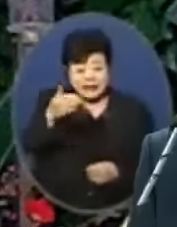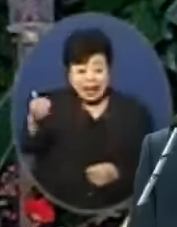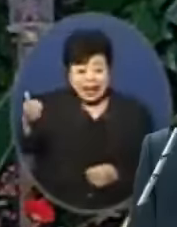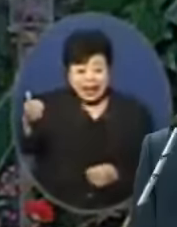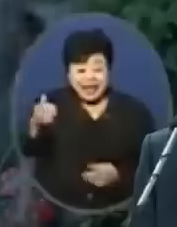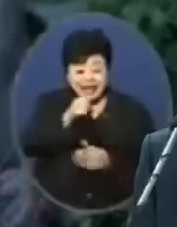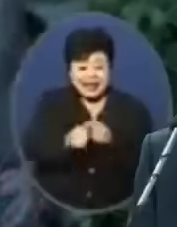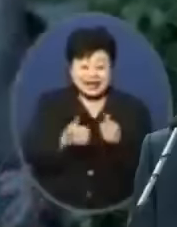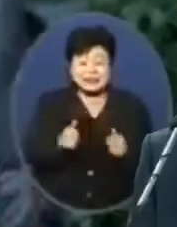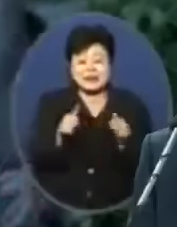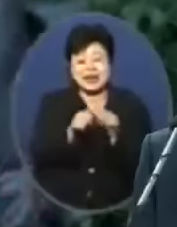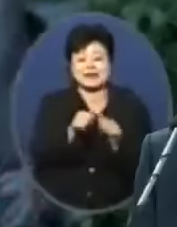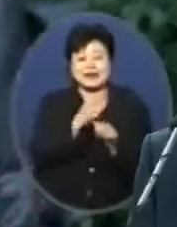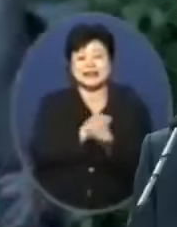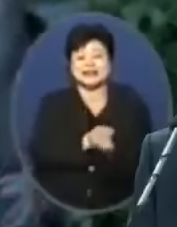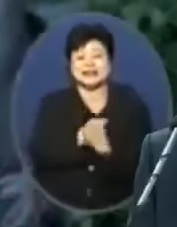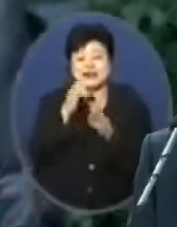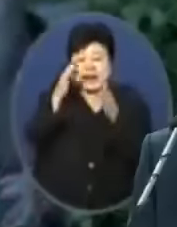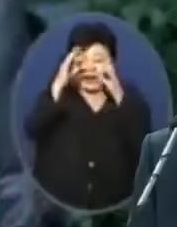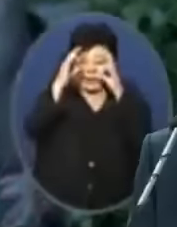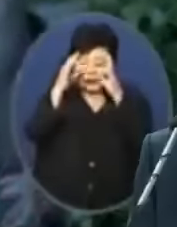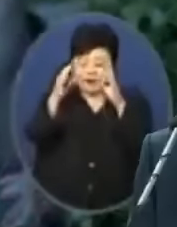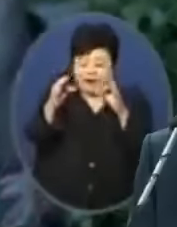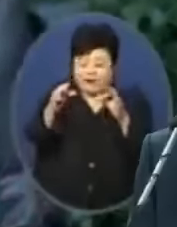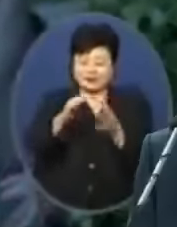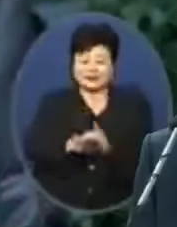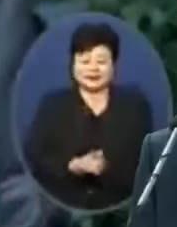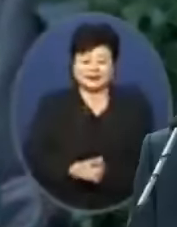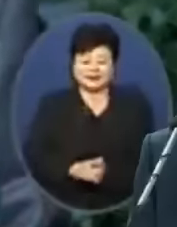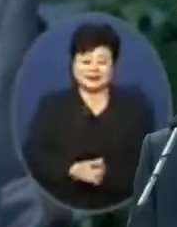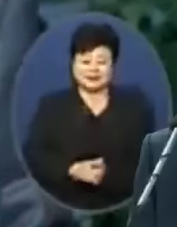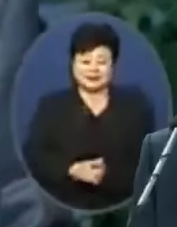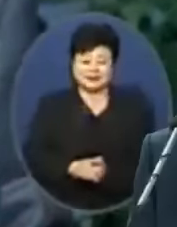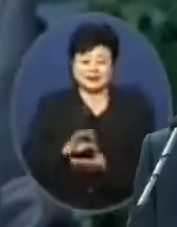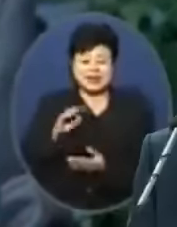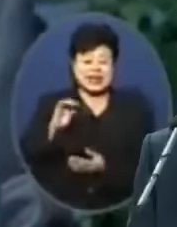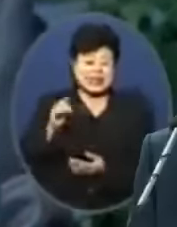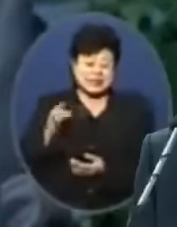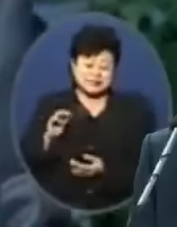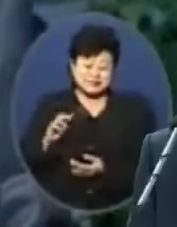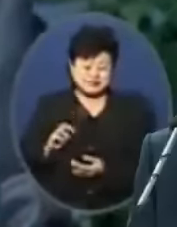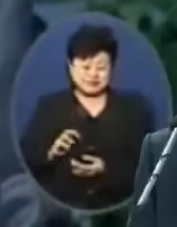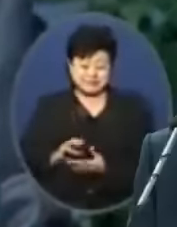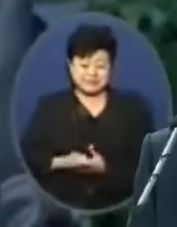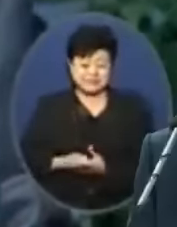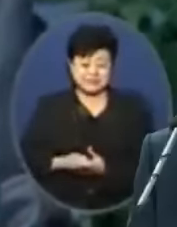하나님이 함께 계신 것을 바라보십시오. 빌립이